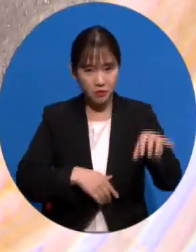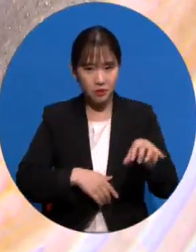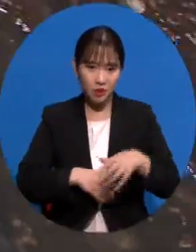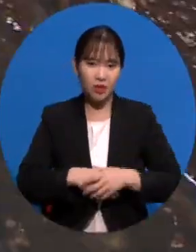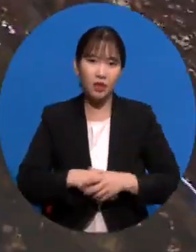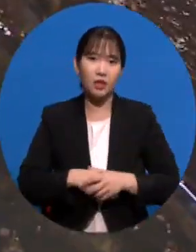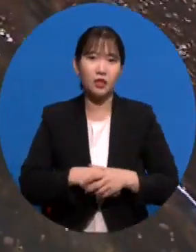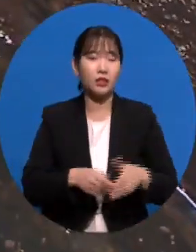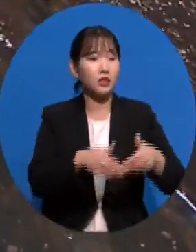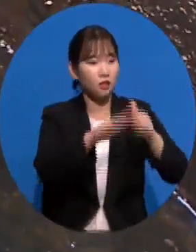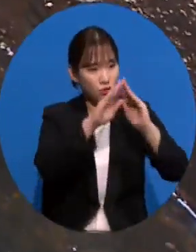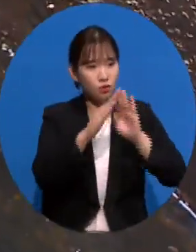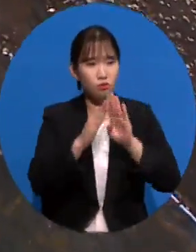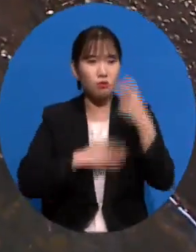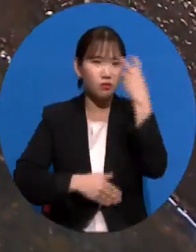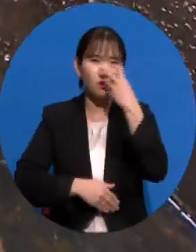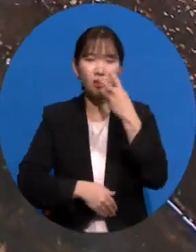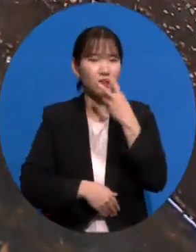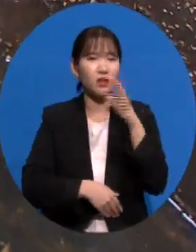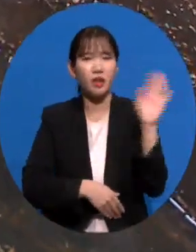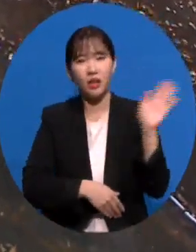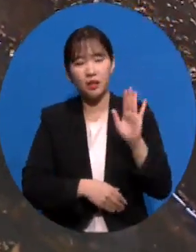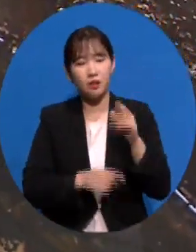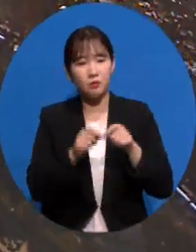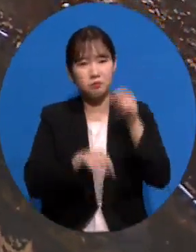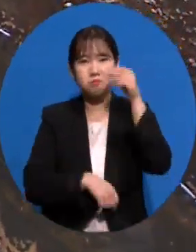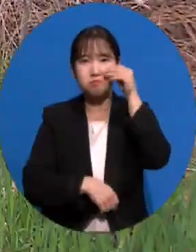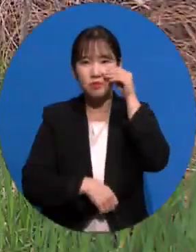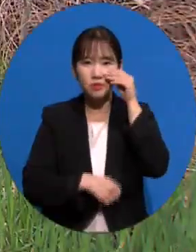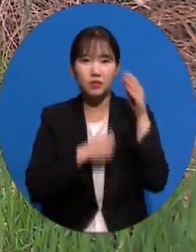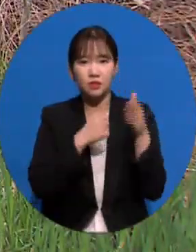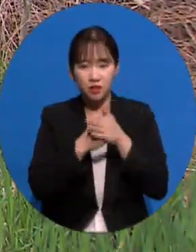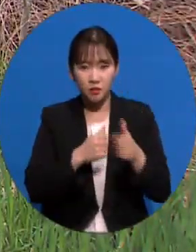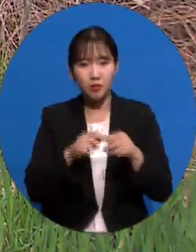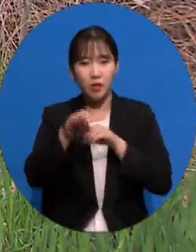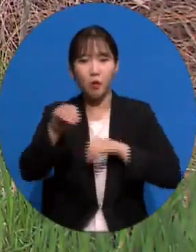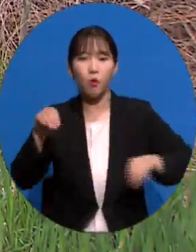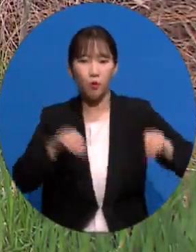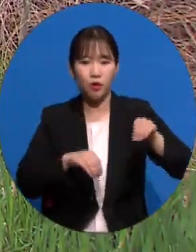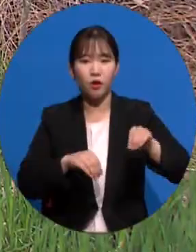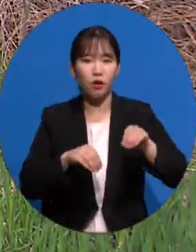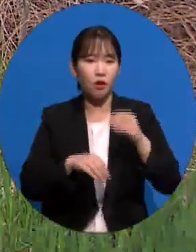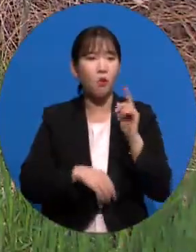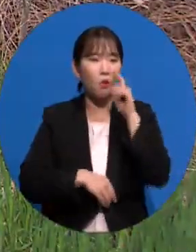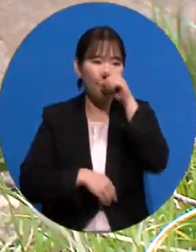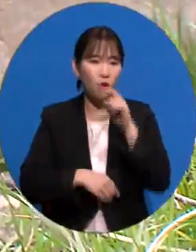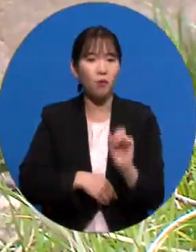설치만 해놓고 제대로 관리되지 못한 채 장기간 방치되다 보니 오히려 오염